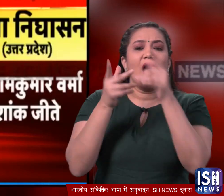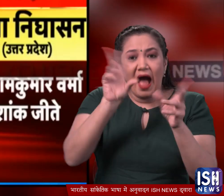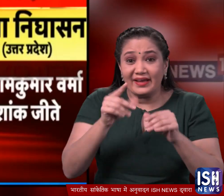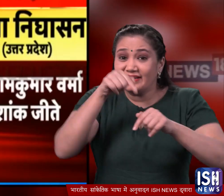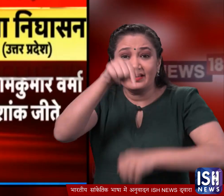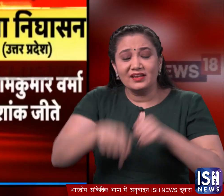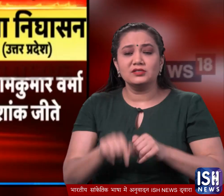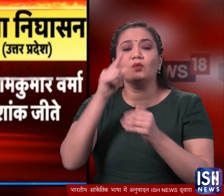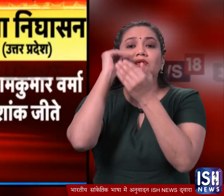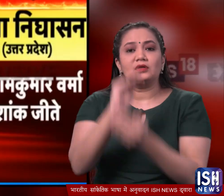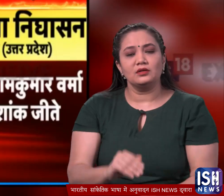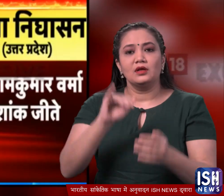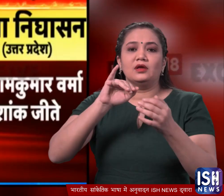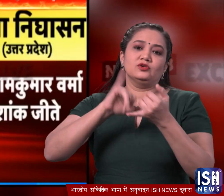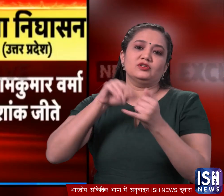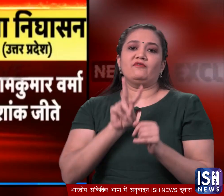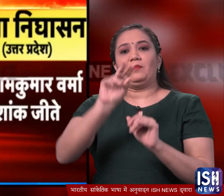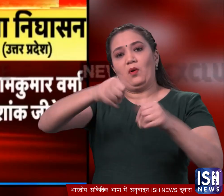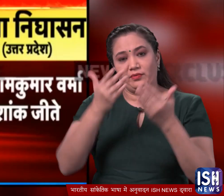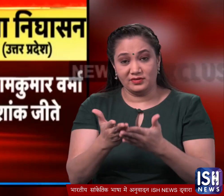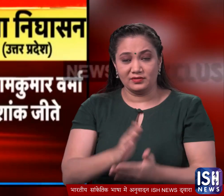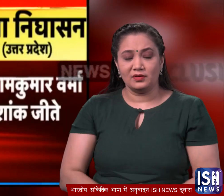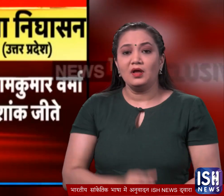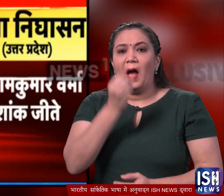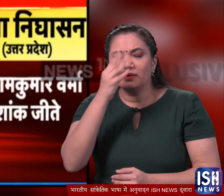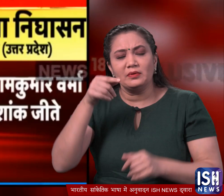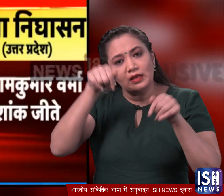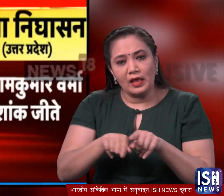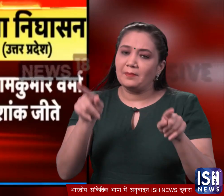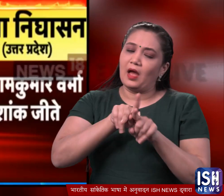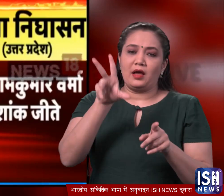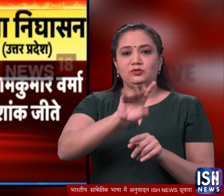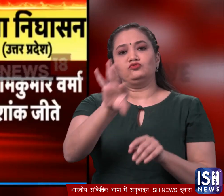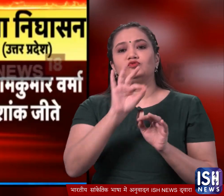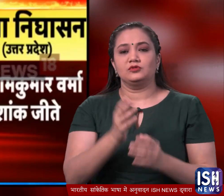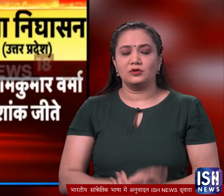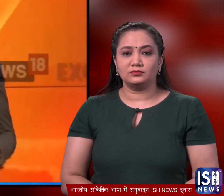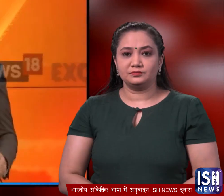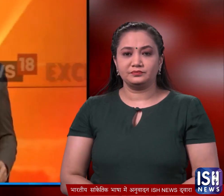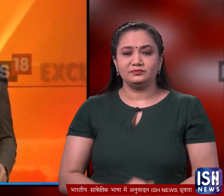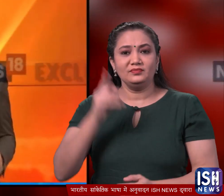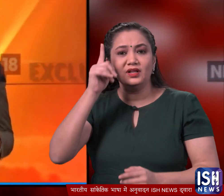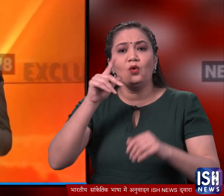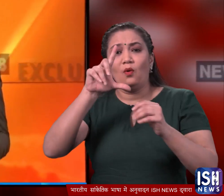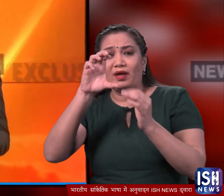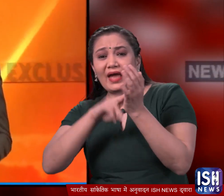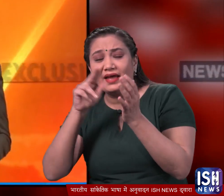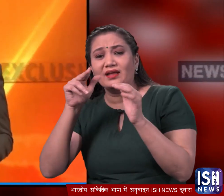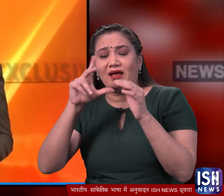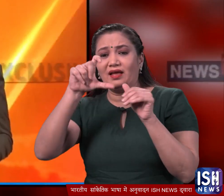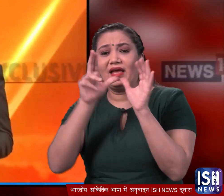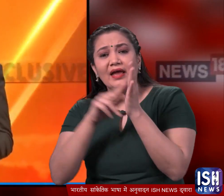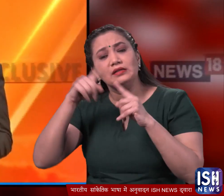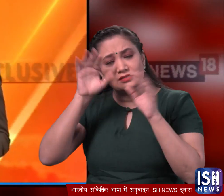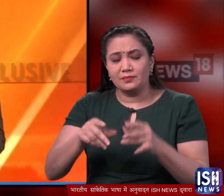हुए उपचुनावों में उनके बेटे शशांक वर्मा जीत गए थे, जिन्हें बीजेपी ने इस बार भी टिकट दिया है। इसी तरह लखनऊ कैंट भी एक अहम